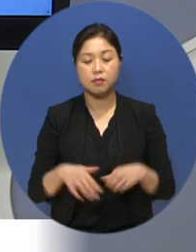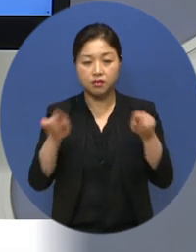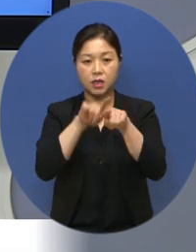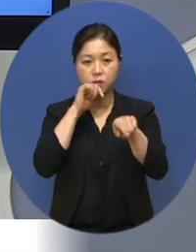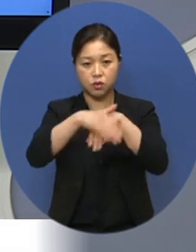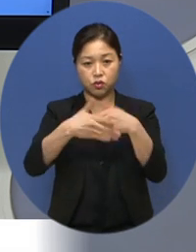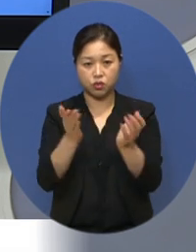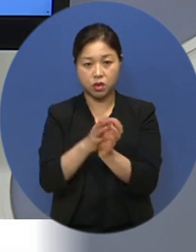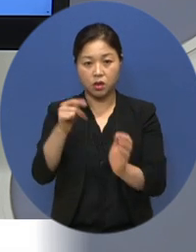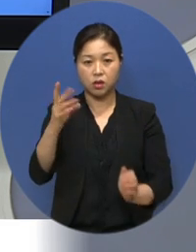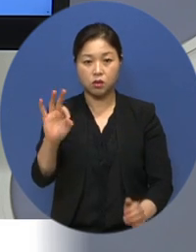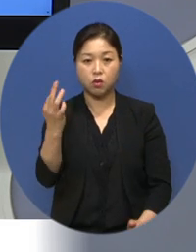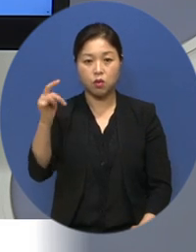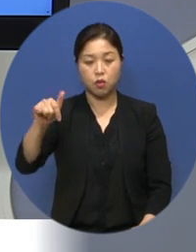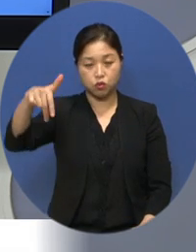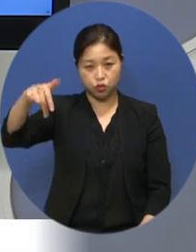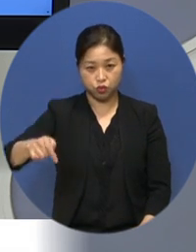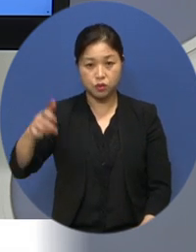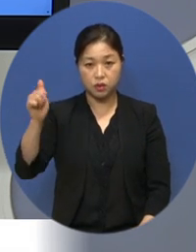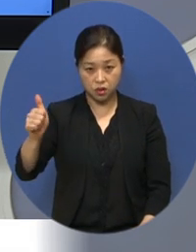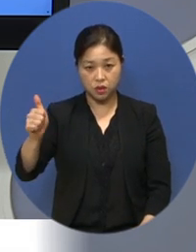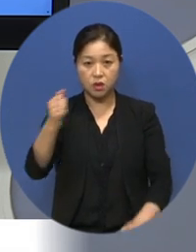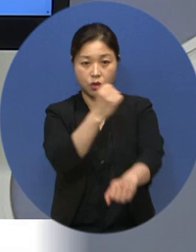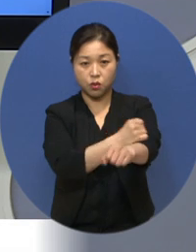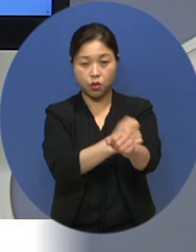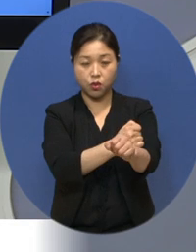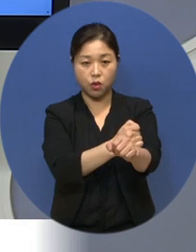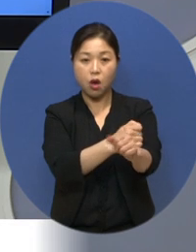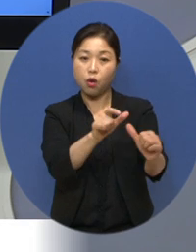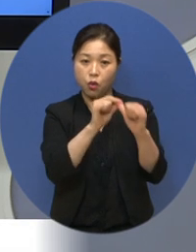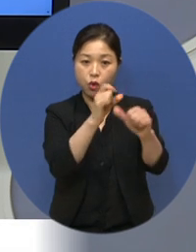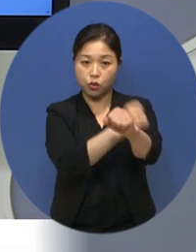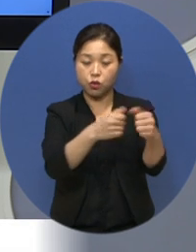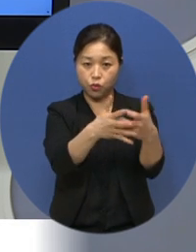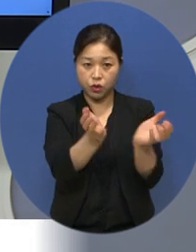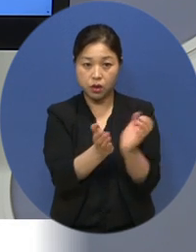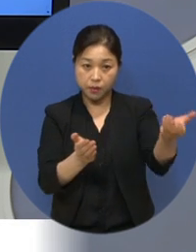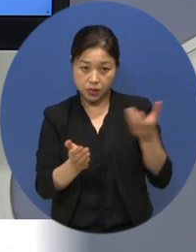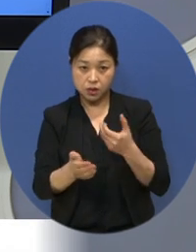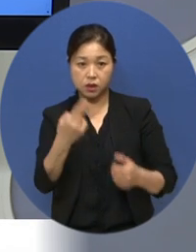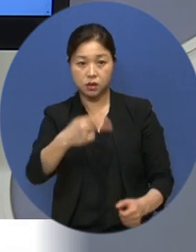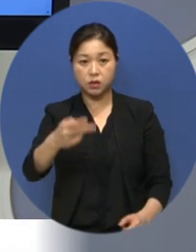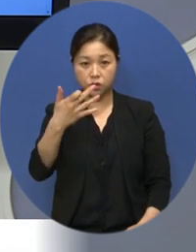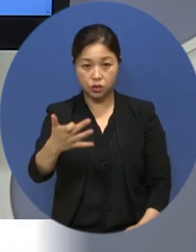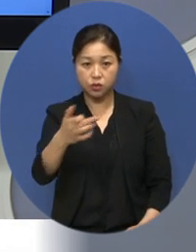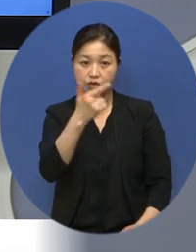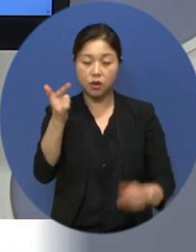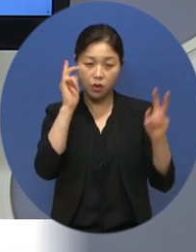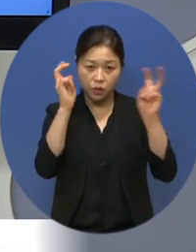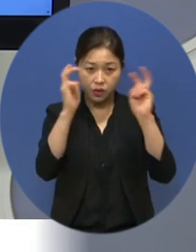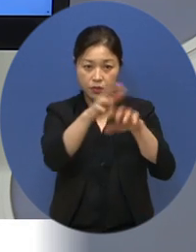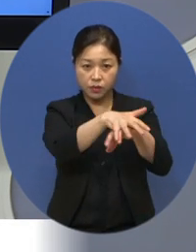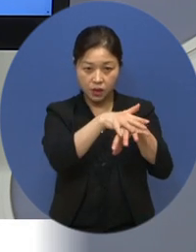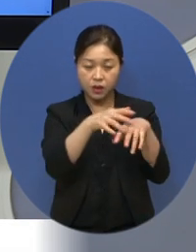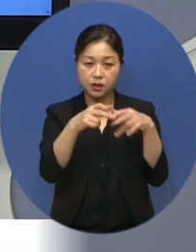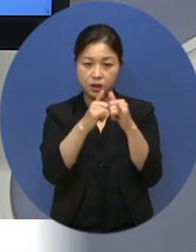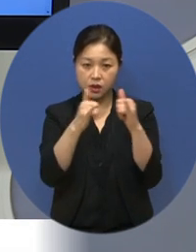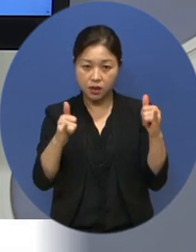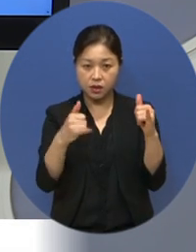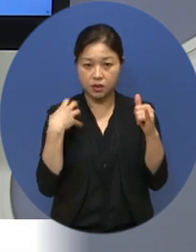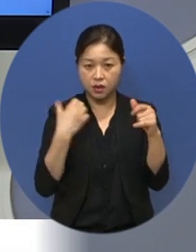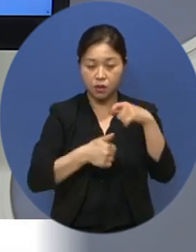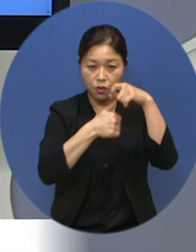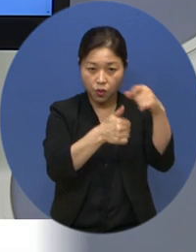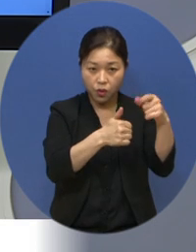민주당 송 욱 쭈 의원 의 고용노동부로부터 제출받은 2019년 대기업집단 장애인 의무고용 현황